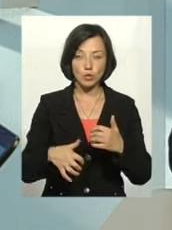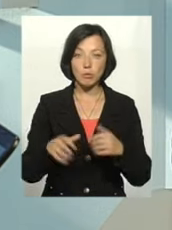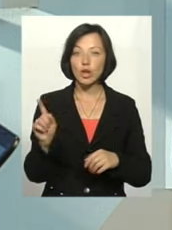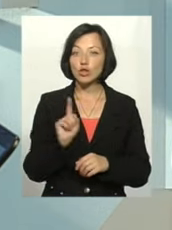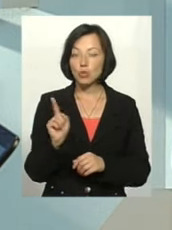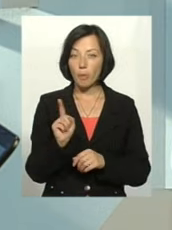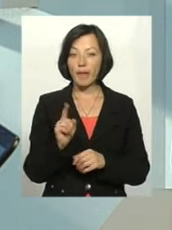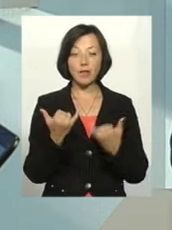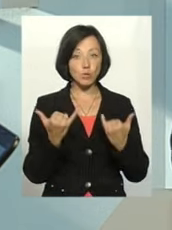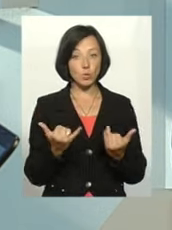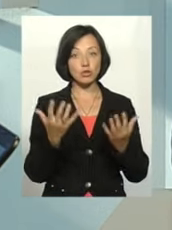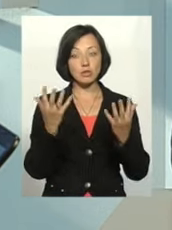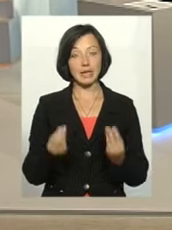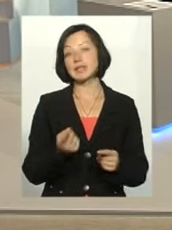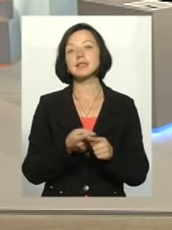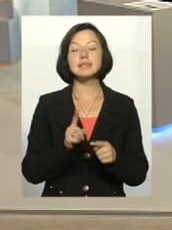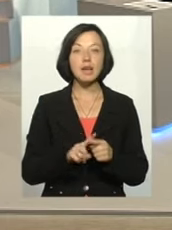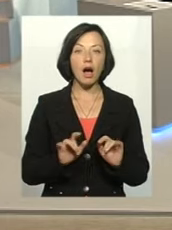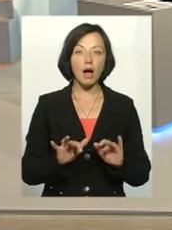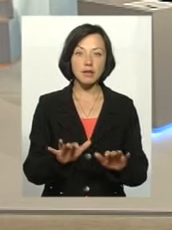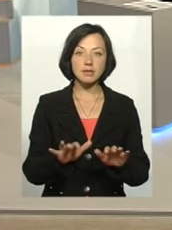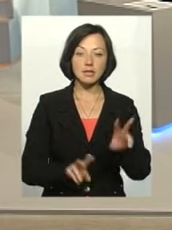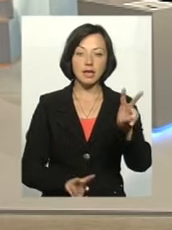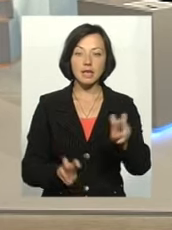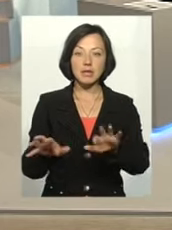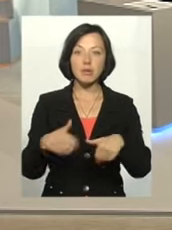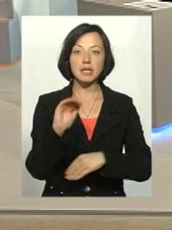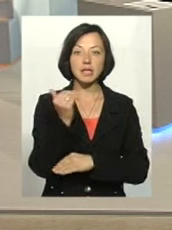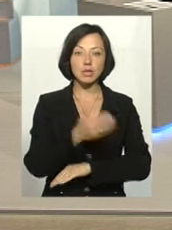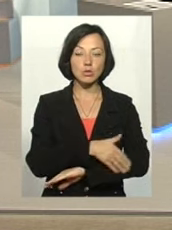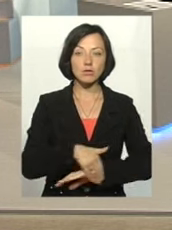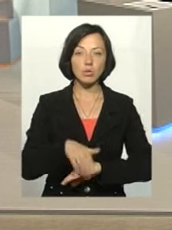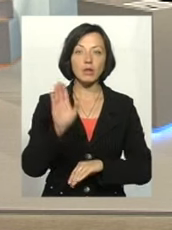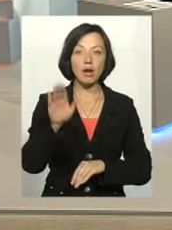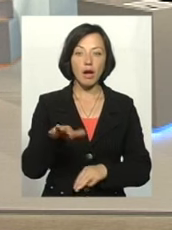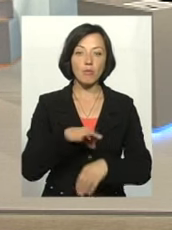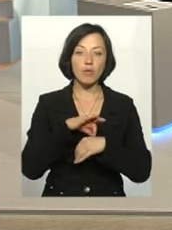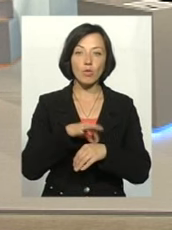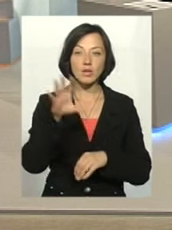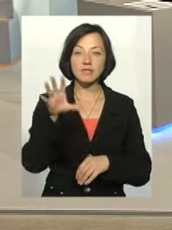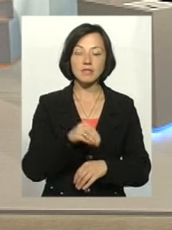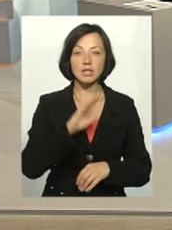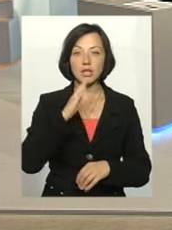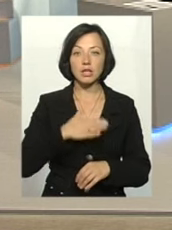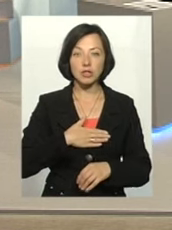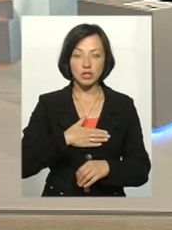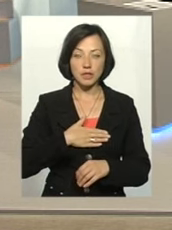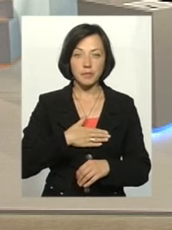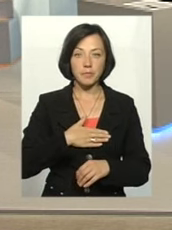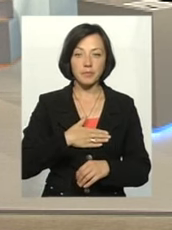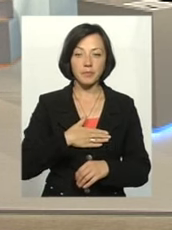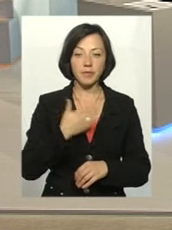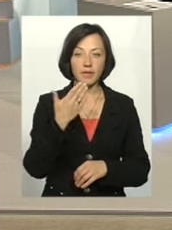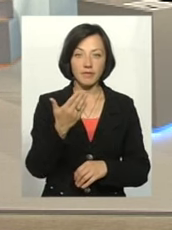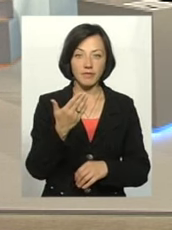от на сьогоднішній момент ця акція «Забери дитину з вулиці», нехай проводять усі наші, які ви